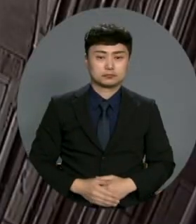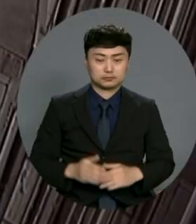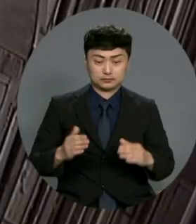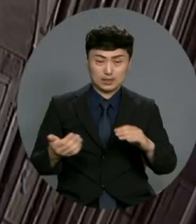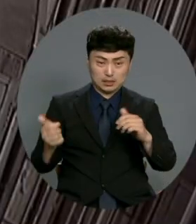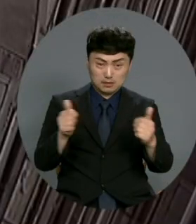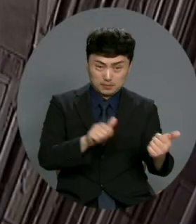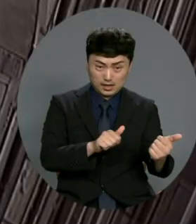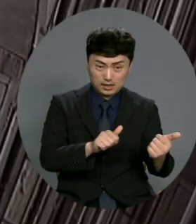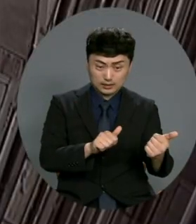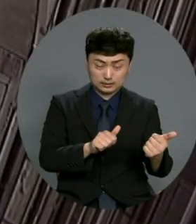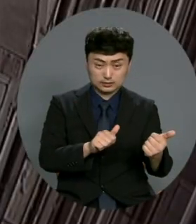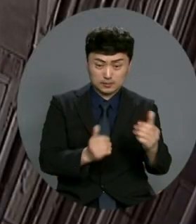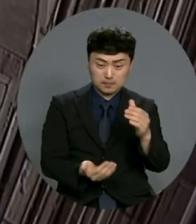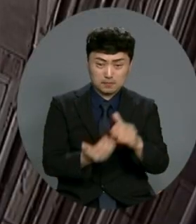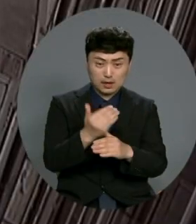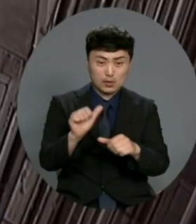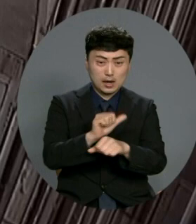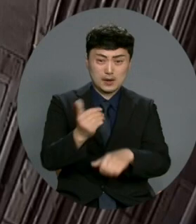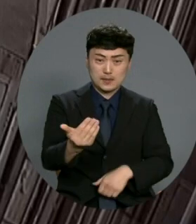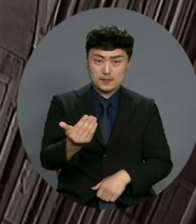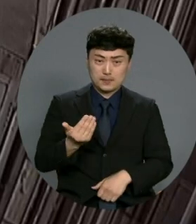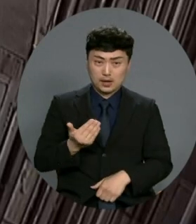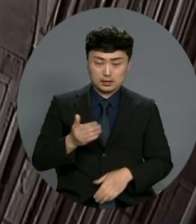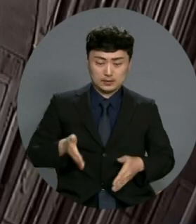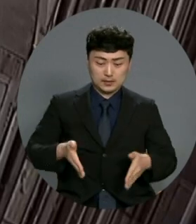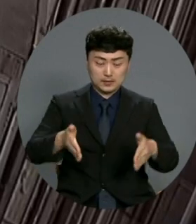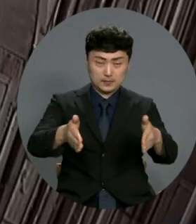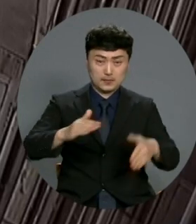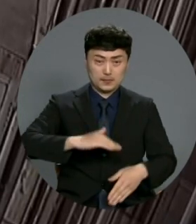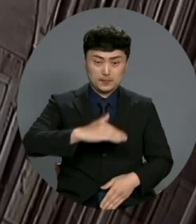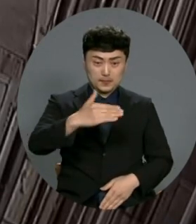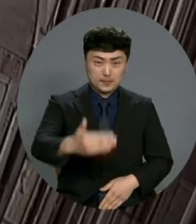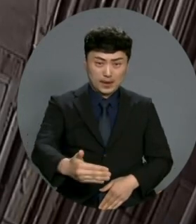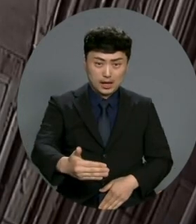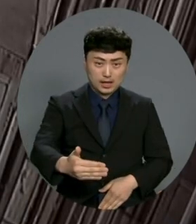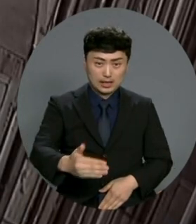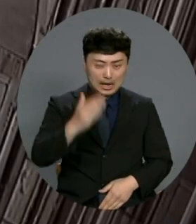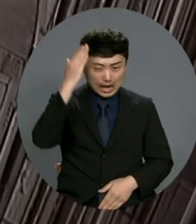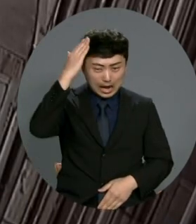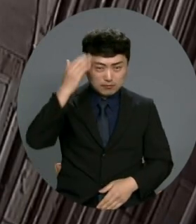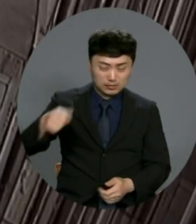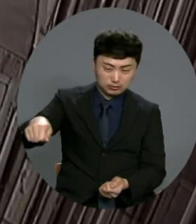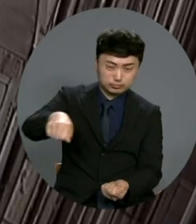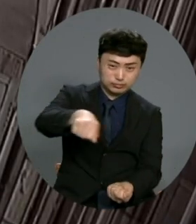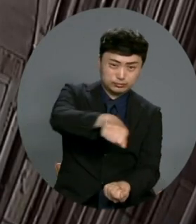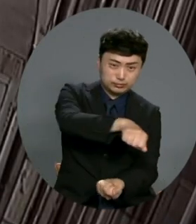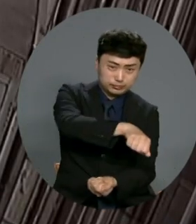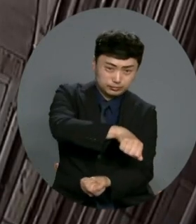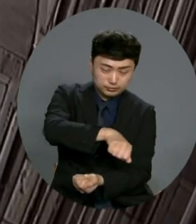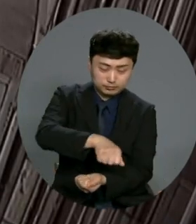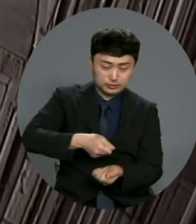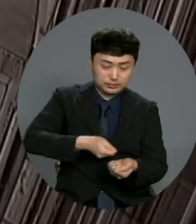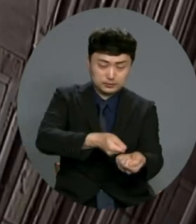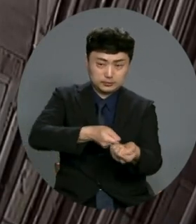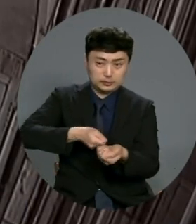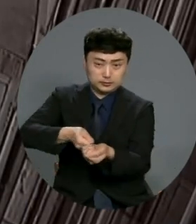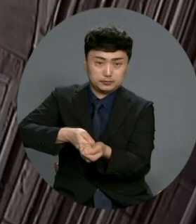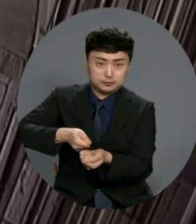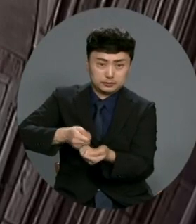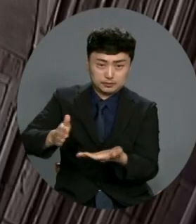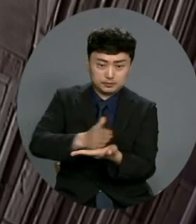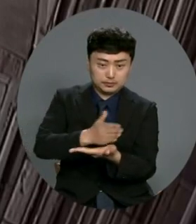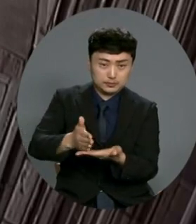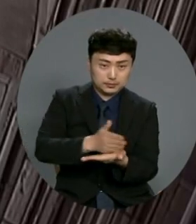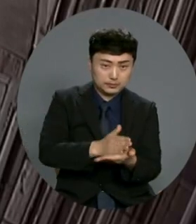사망사고가 나기 5시간 전입니다. 과속방지턱 무늬로 칠만된 도로에 아스콘을 붓고 작업자들이 고르게 편 뒤